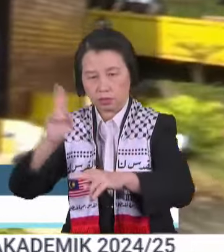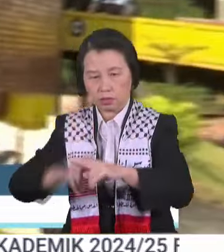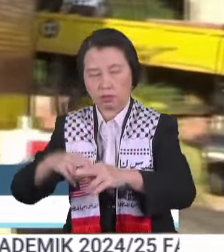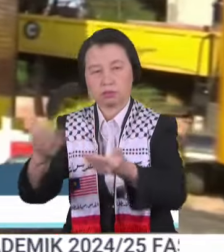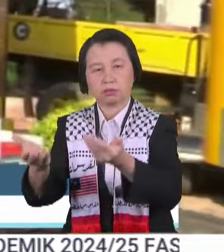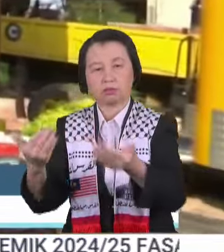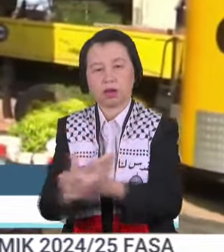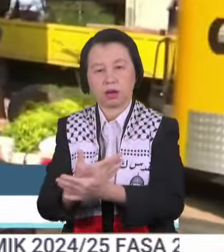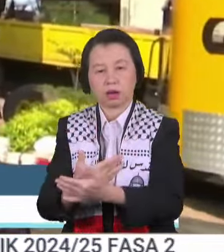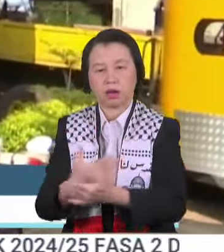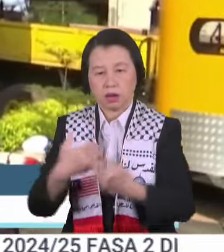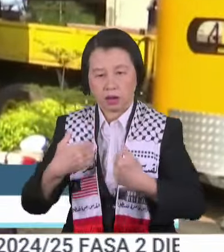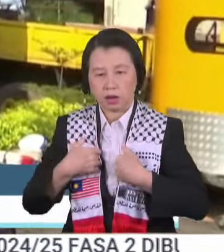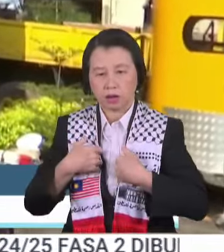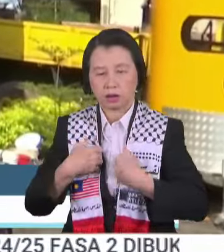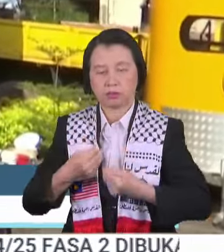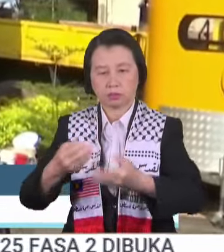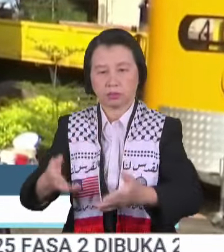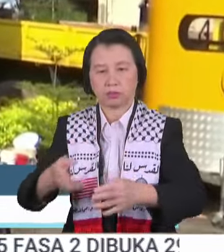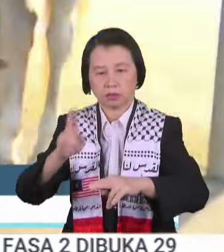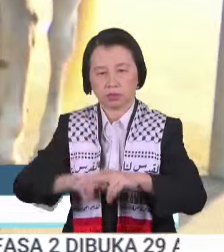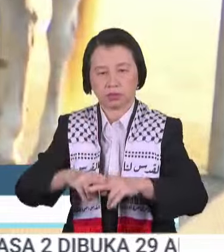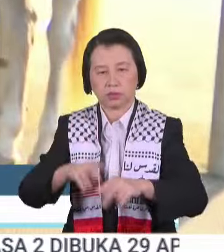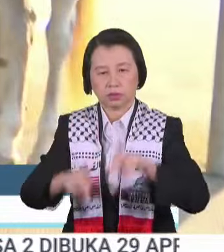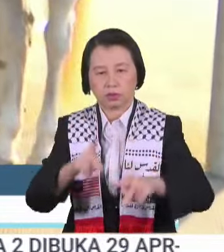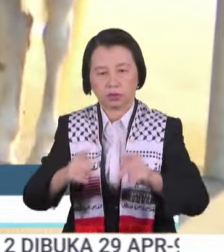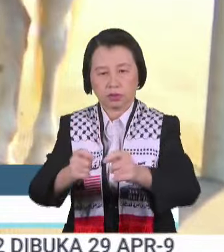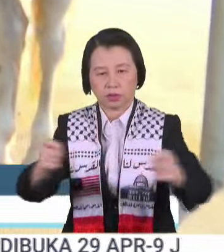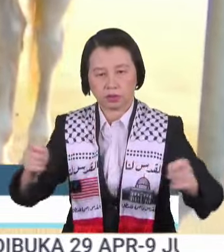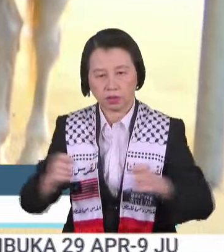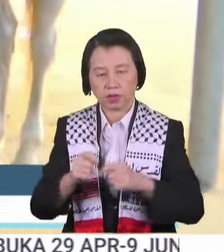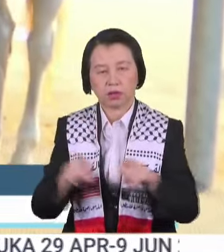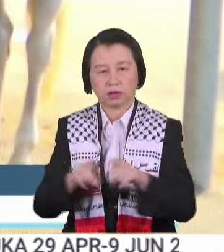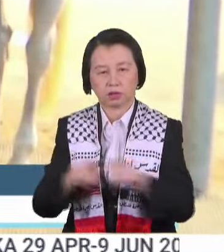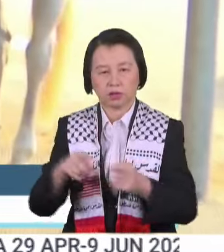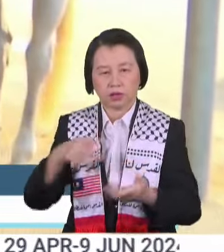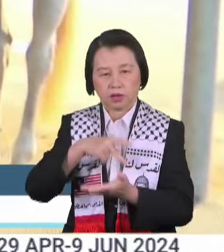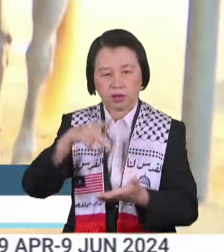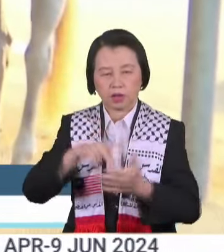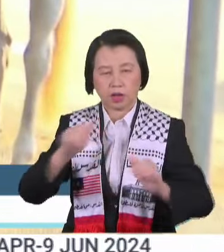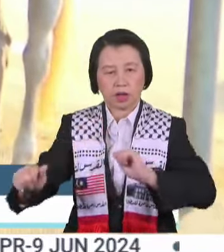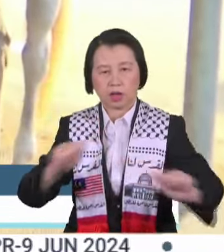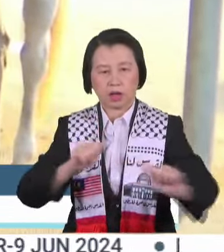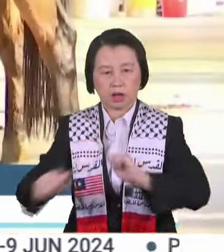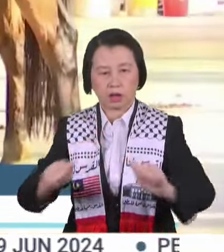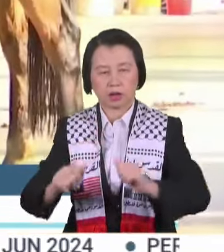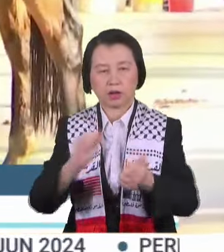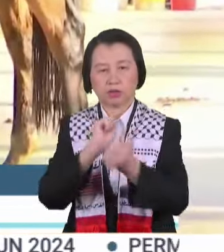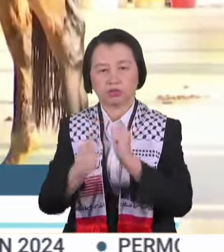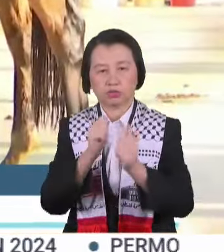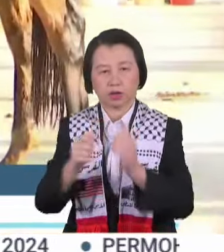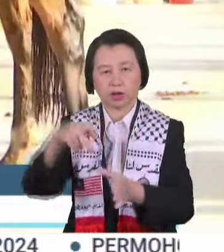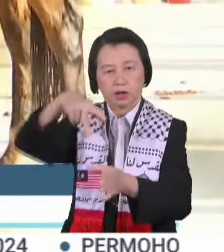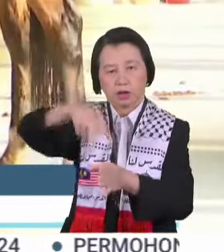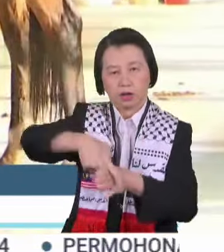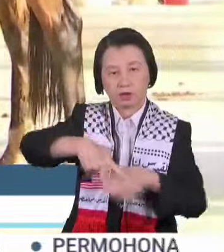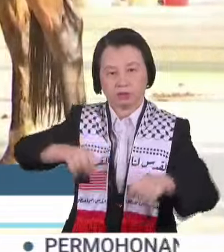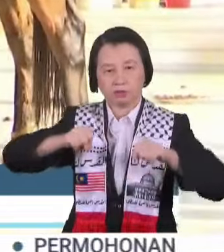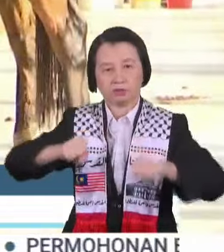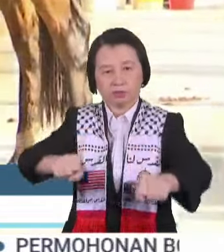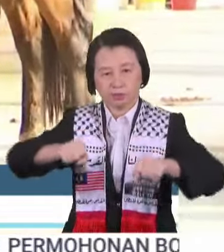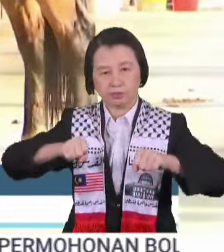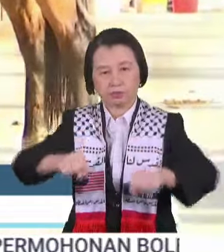terkini diwakafkan kepada penduduk setempat. Begitu juga hub aktiviti sukan berkuda. Selain